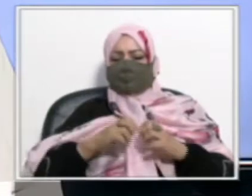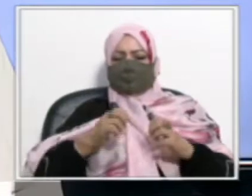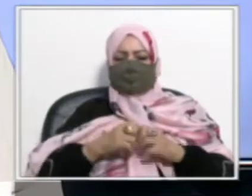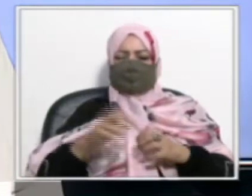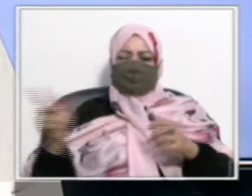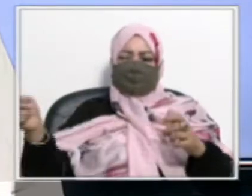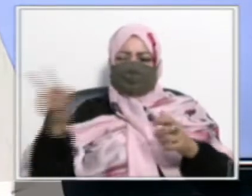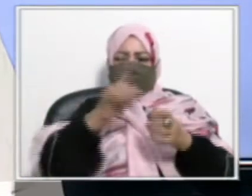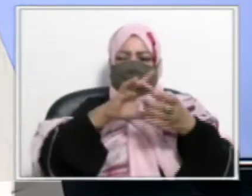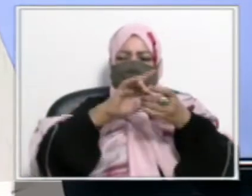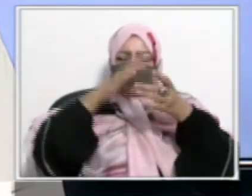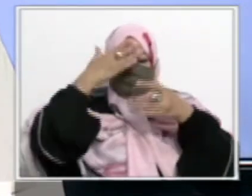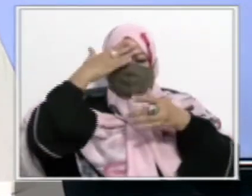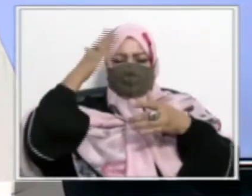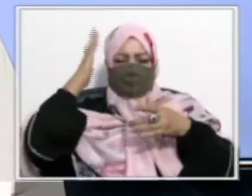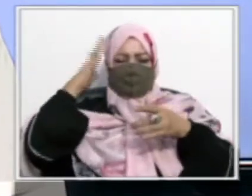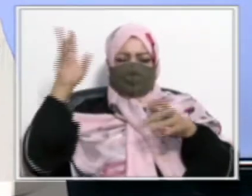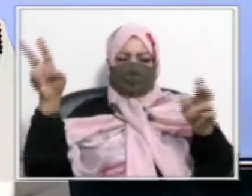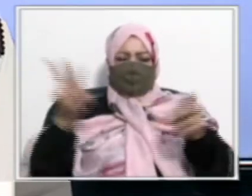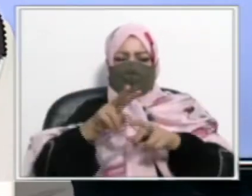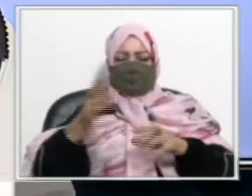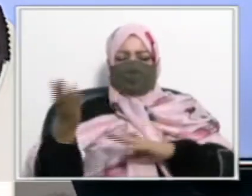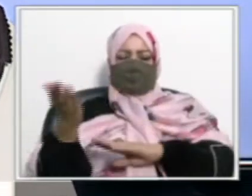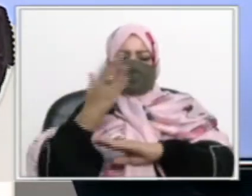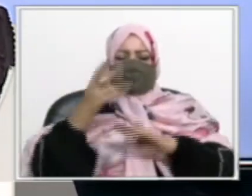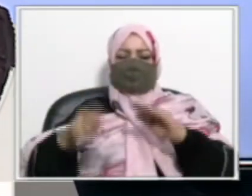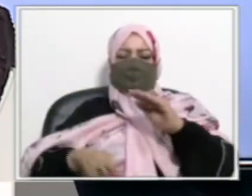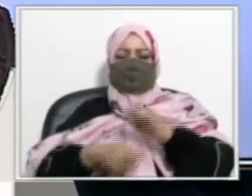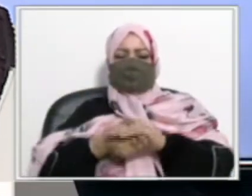مشبوهة، ينبغي الإنسان أن يتوقف فيها.